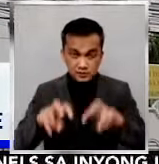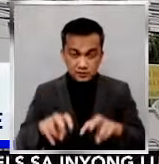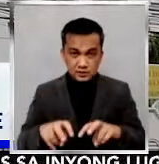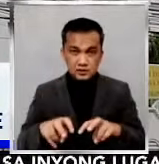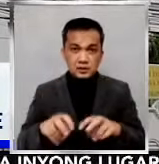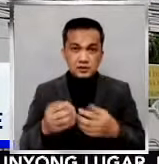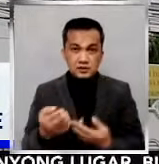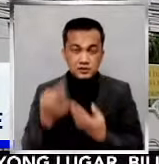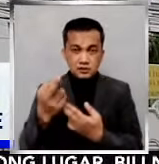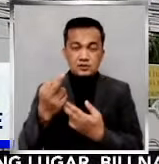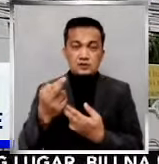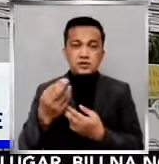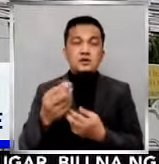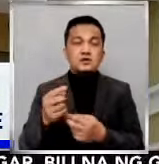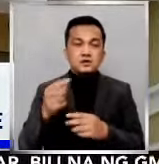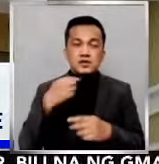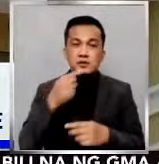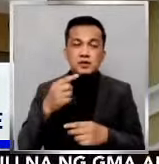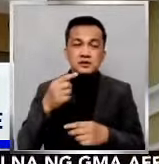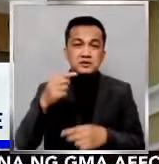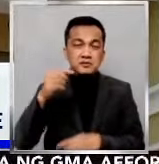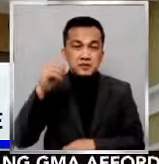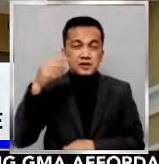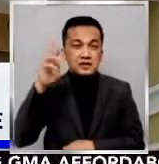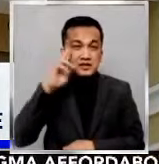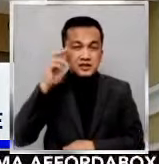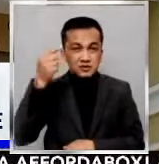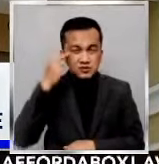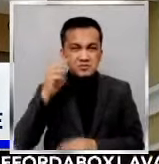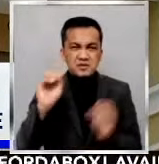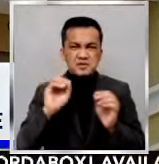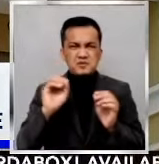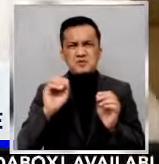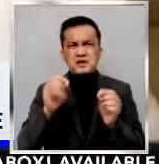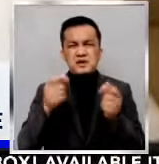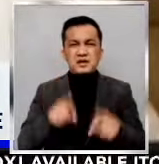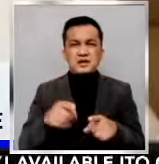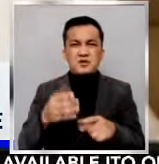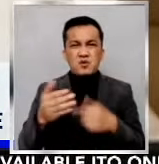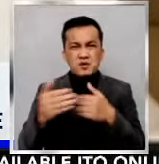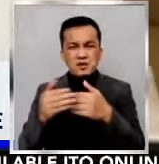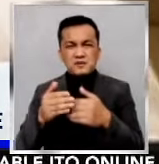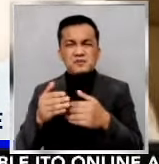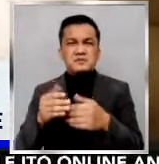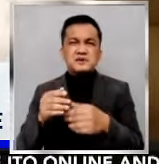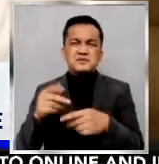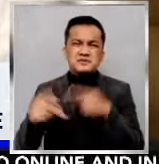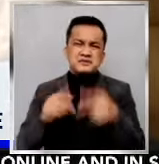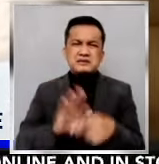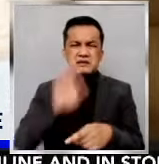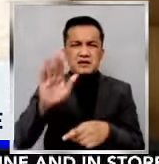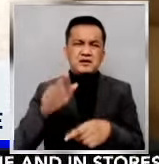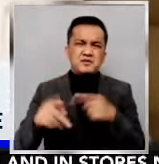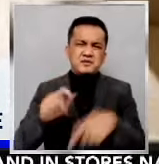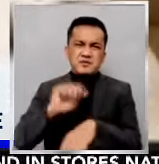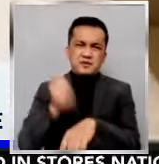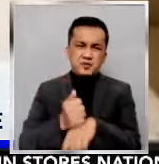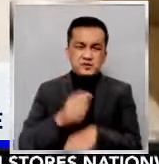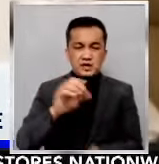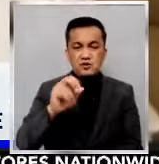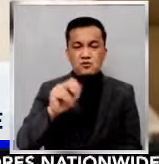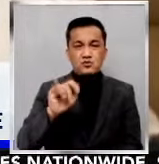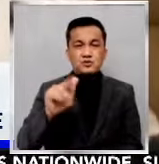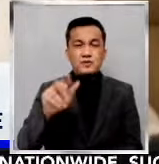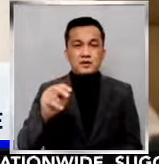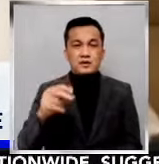baka walang mangyari dahil mga taong malapit sa kanila ang ma-appoint sa ombudsman. Meron na silang wall of protection